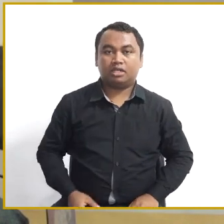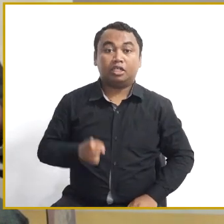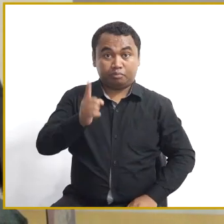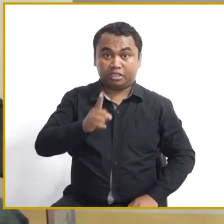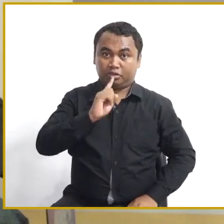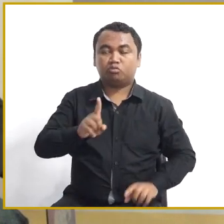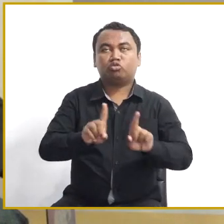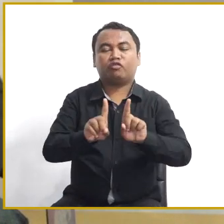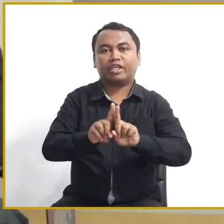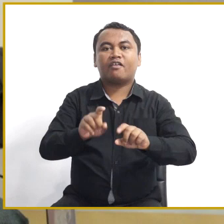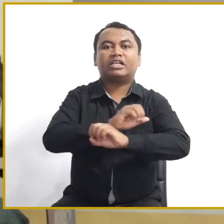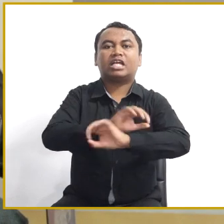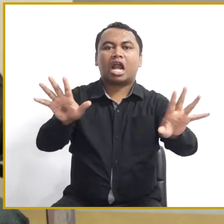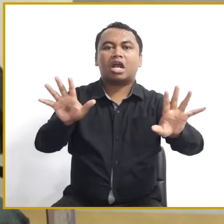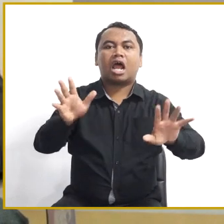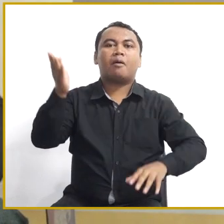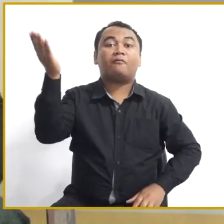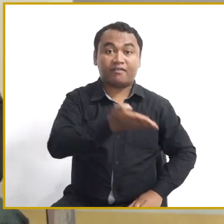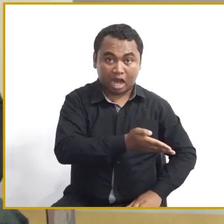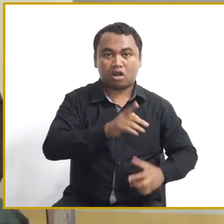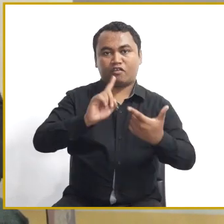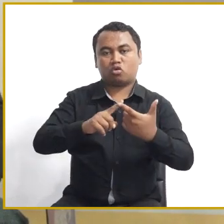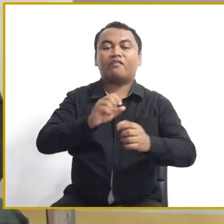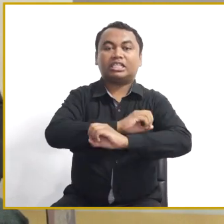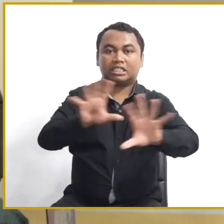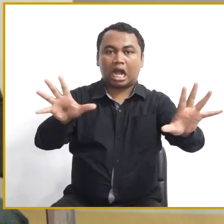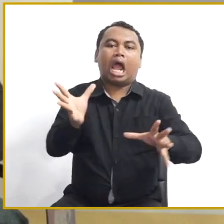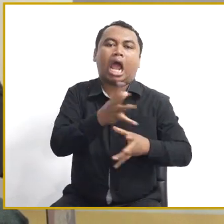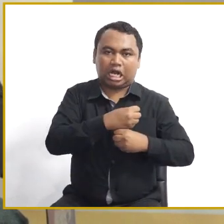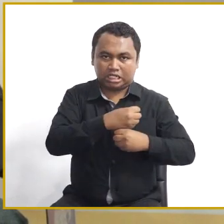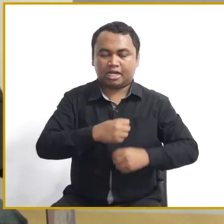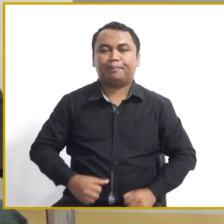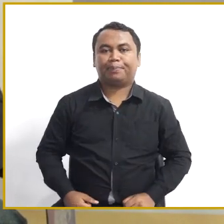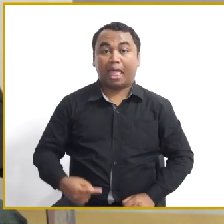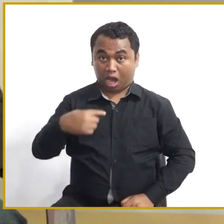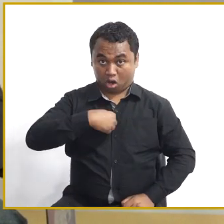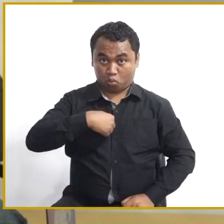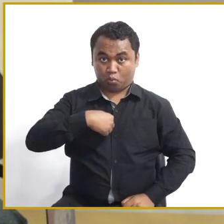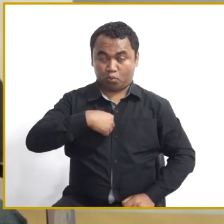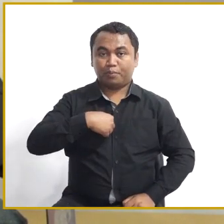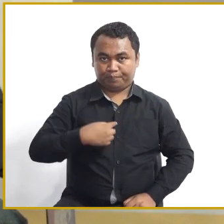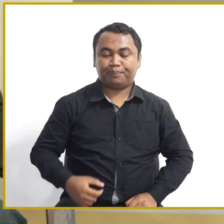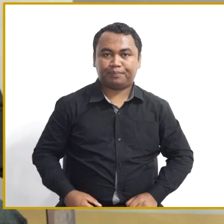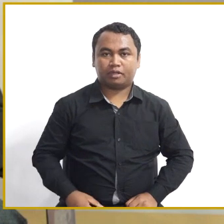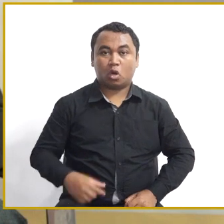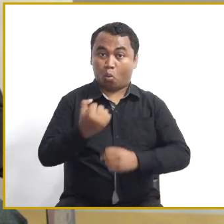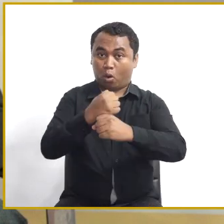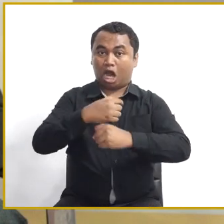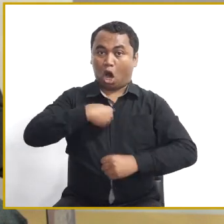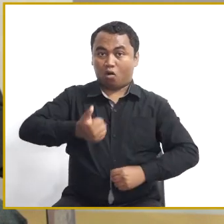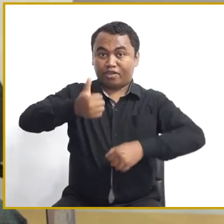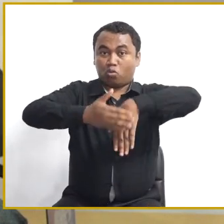hoe fitsinjaram-pahefana fa hoe fitsinjarana andraikitra amiko zany raha zany lany ny